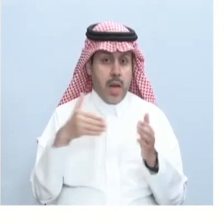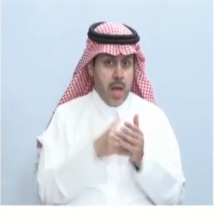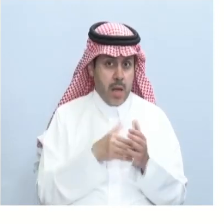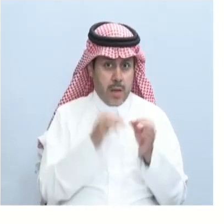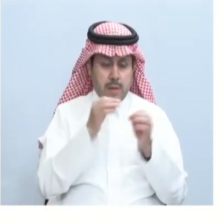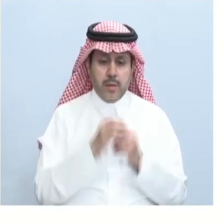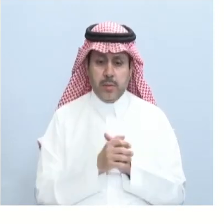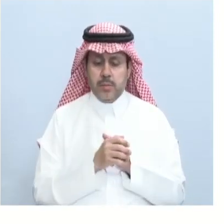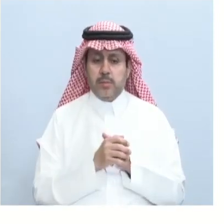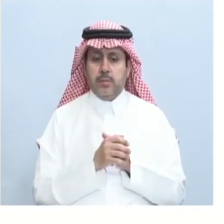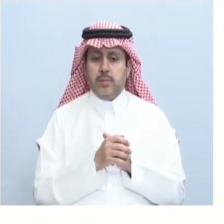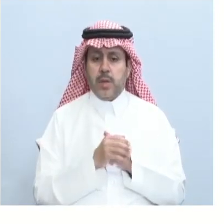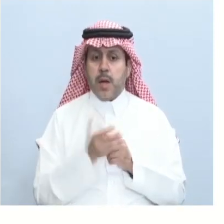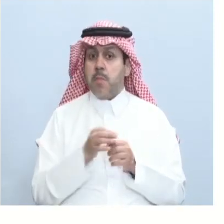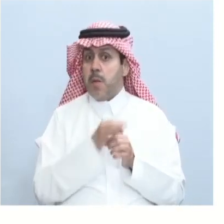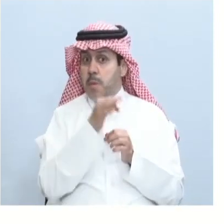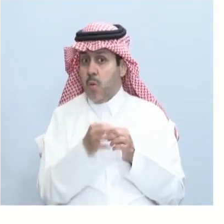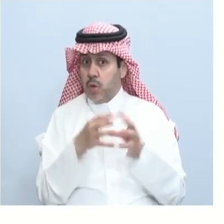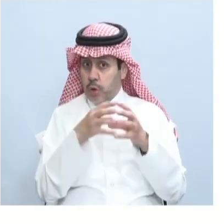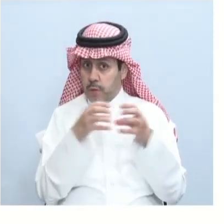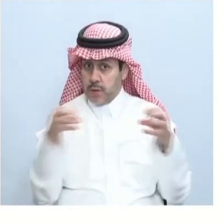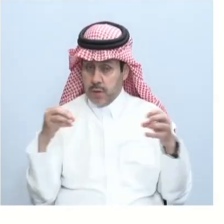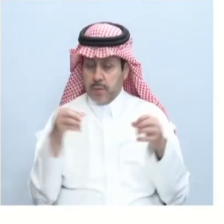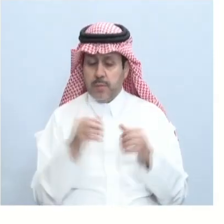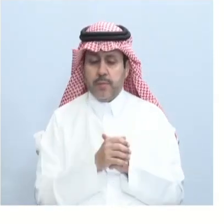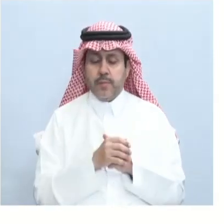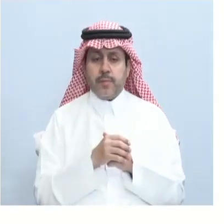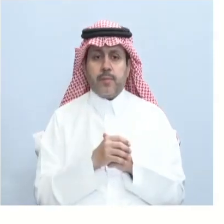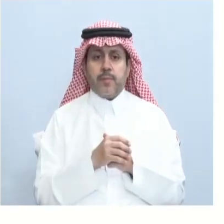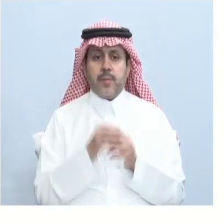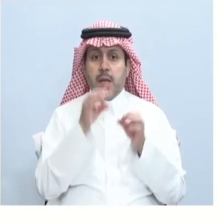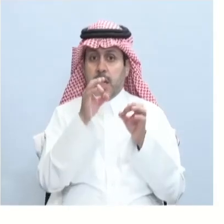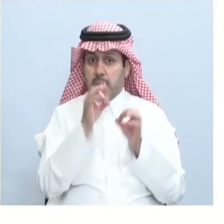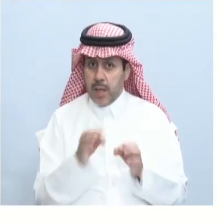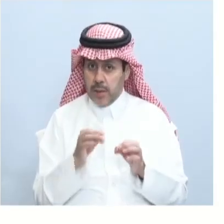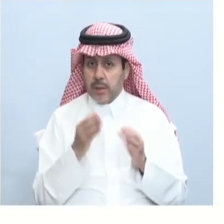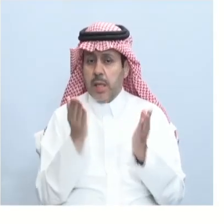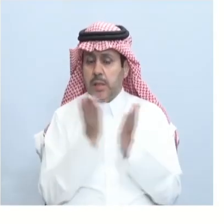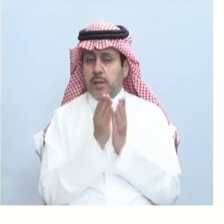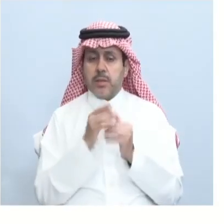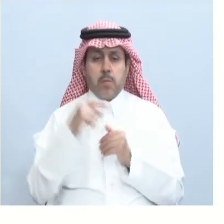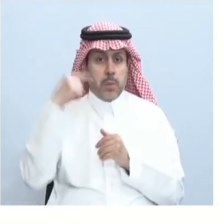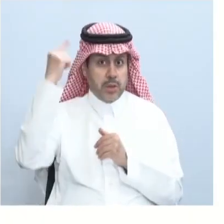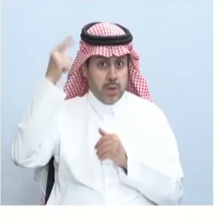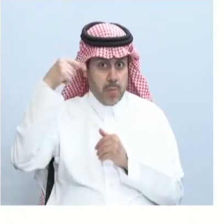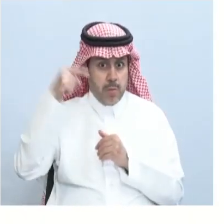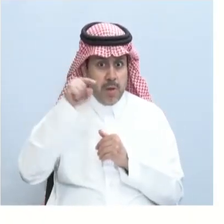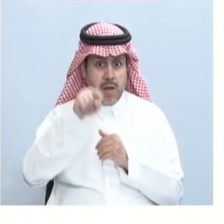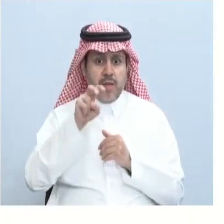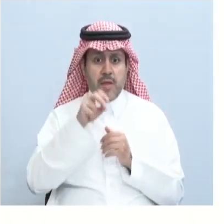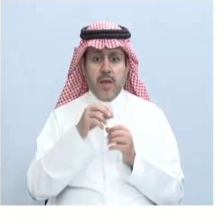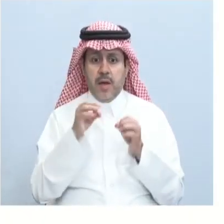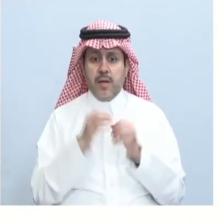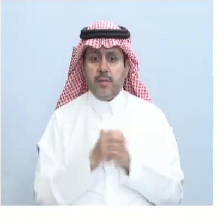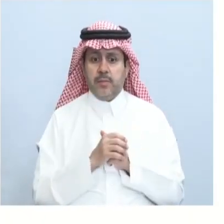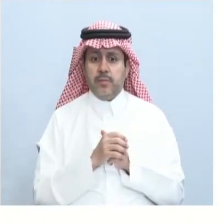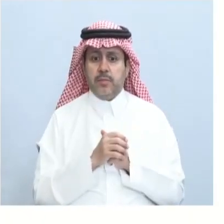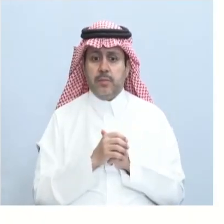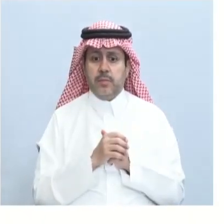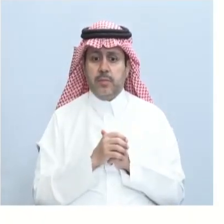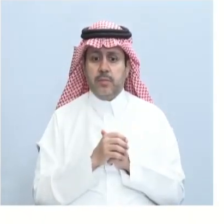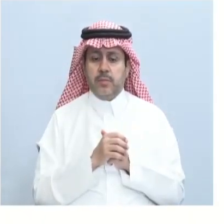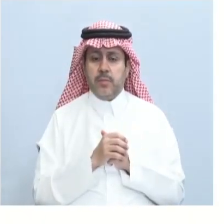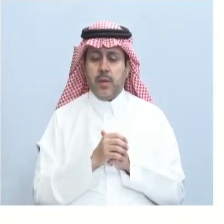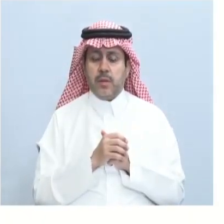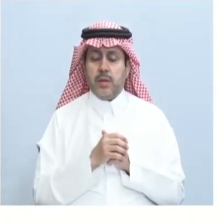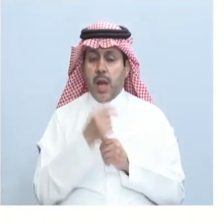الناس ما الموضع الذي تفسره من ايات الدرس من خلال ما تتامله من هذه الايه